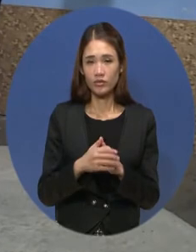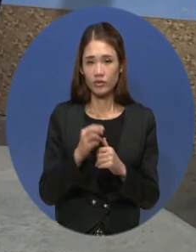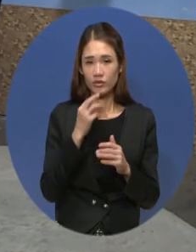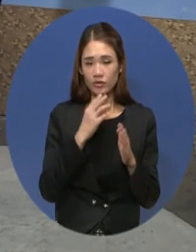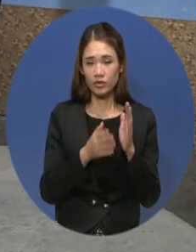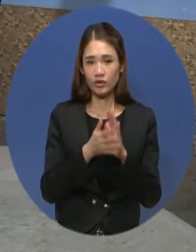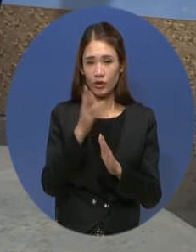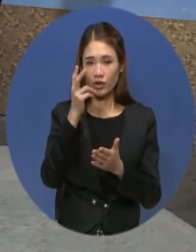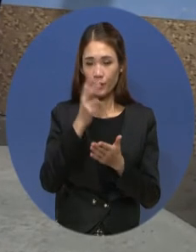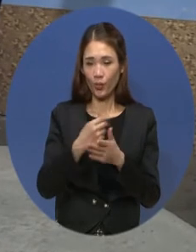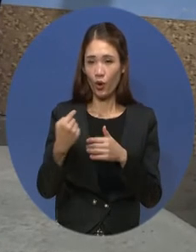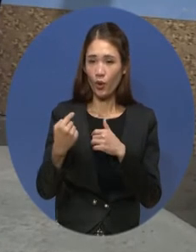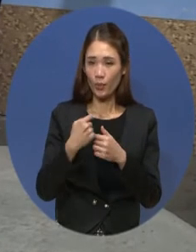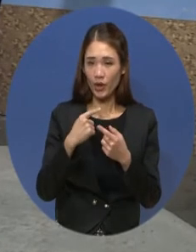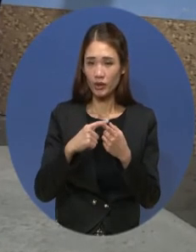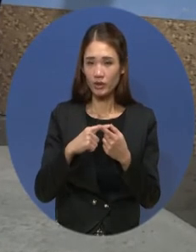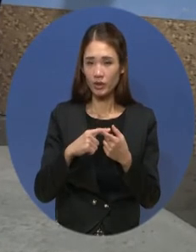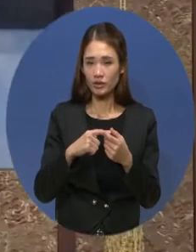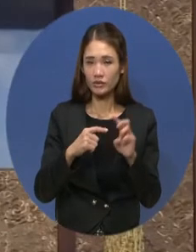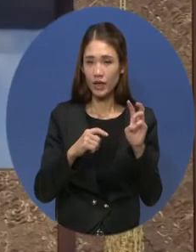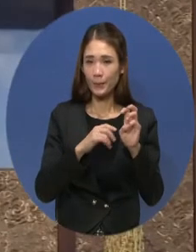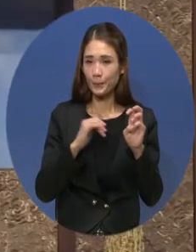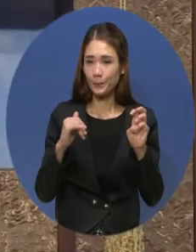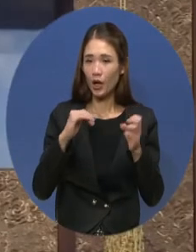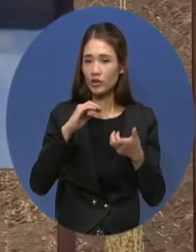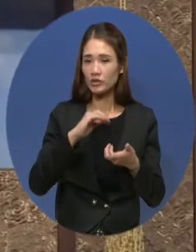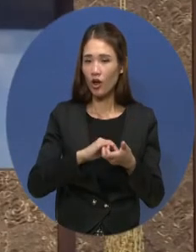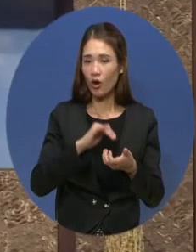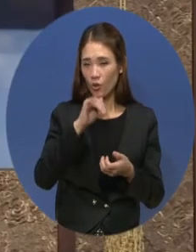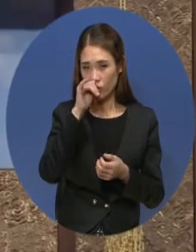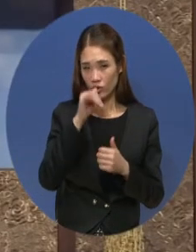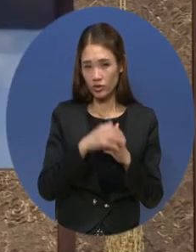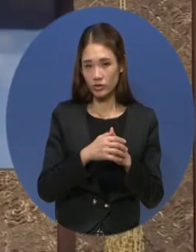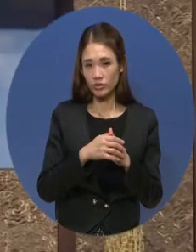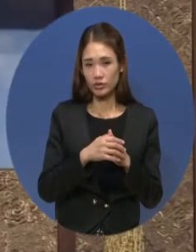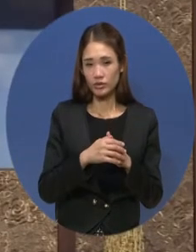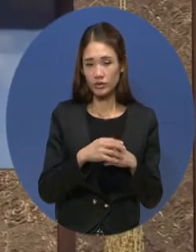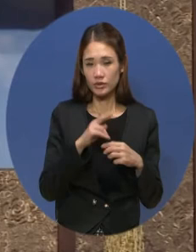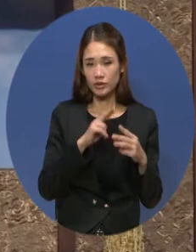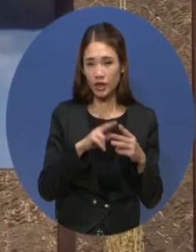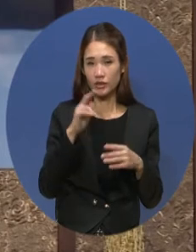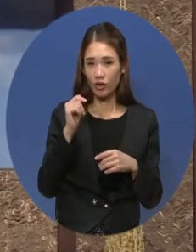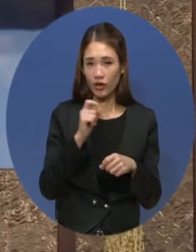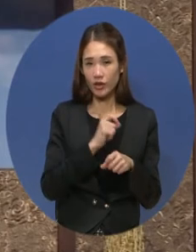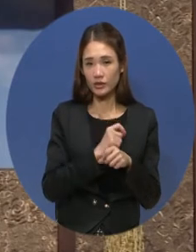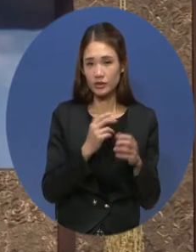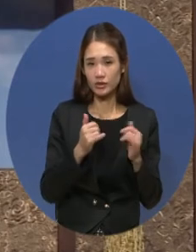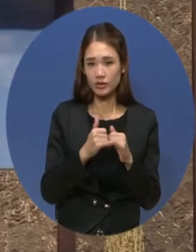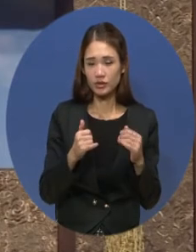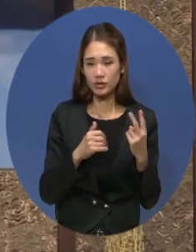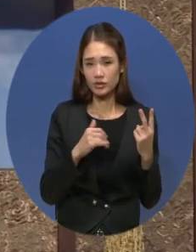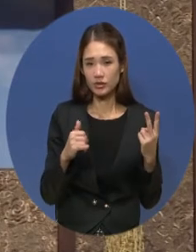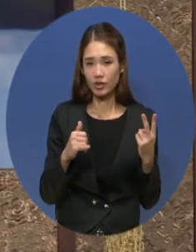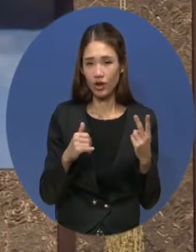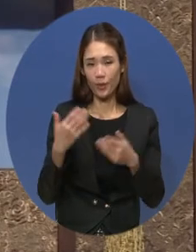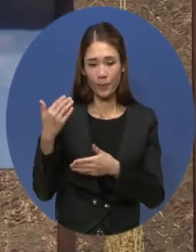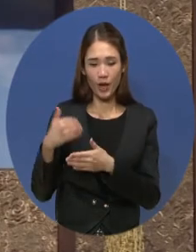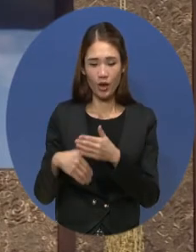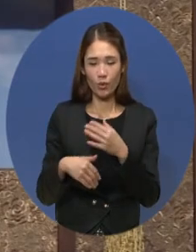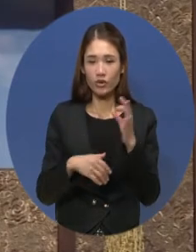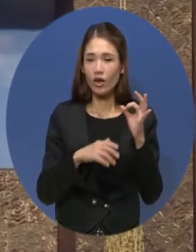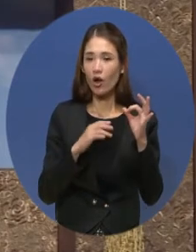지침에 의해서 30명 정원 이구요 예 센 타 장하고 행정 우리 담당 직원 2명 제외하고 열매의 교사들이